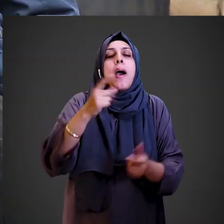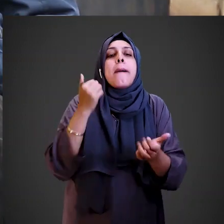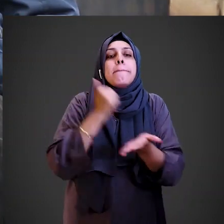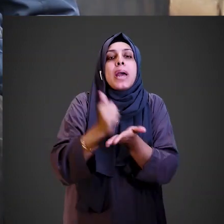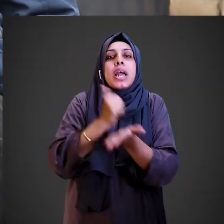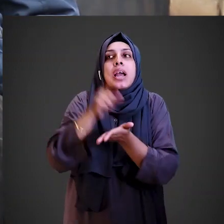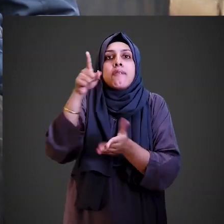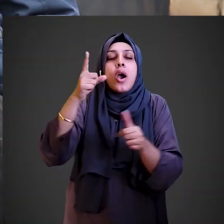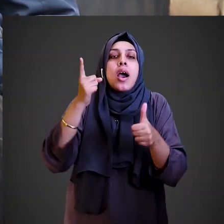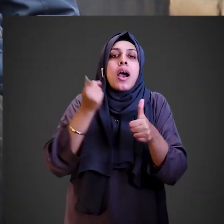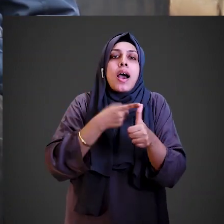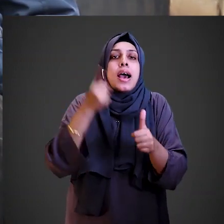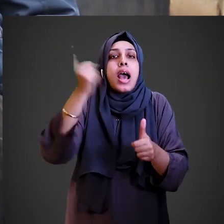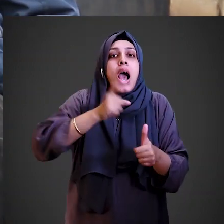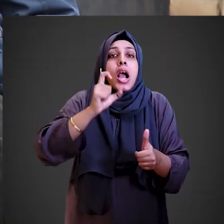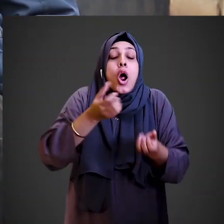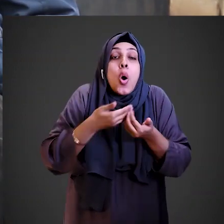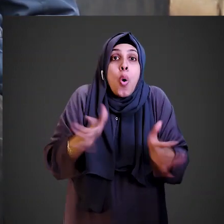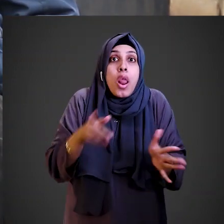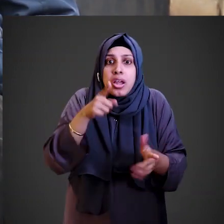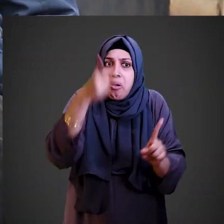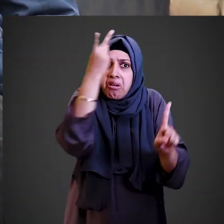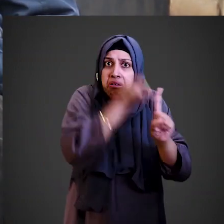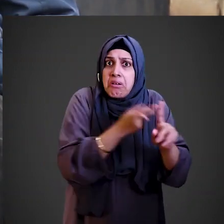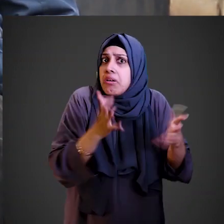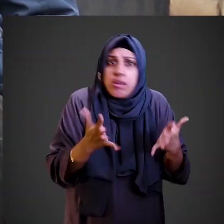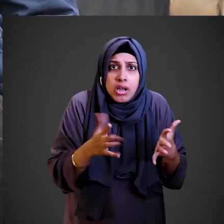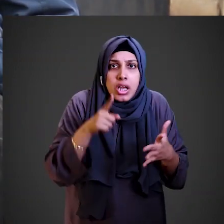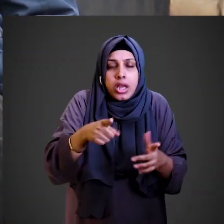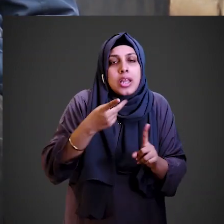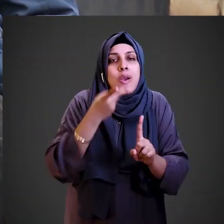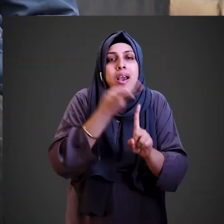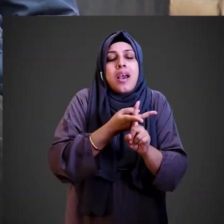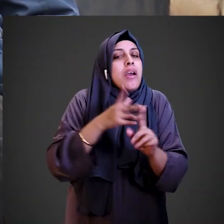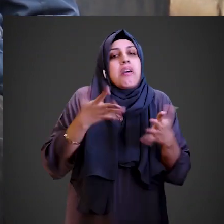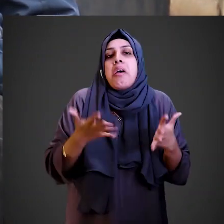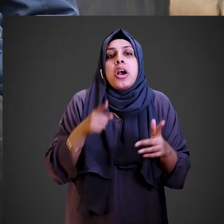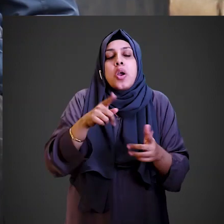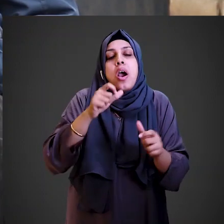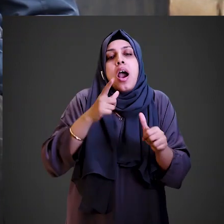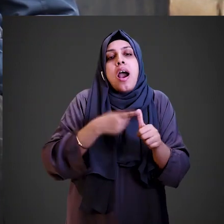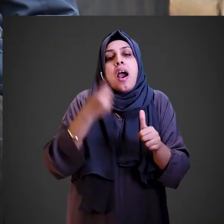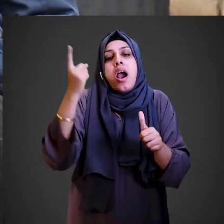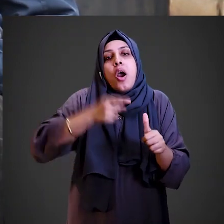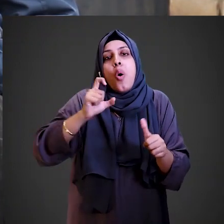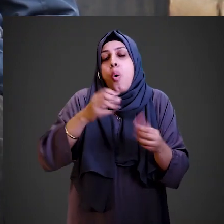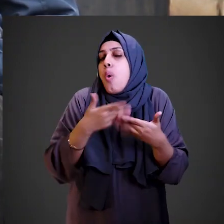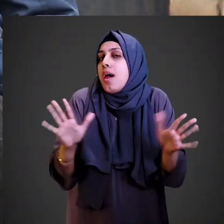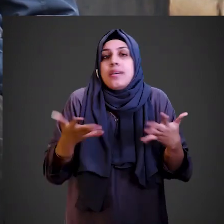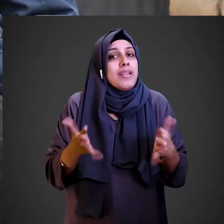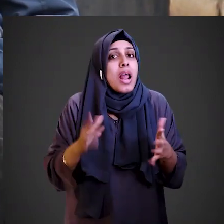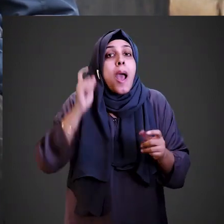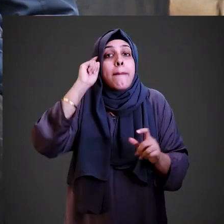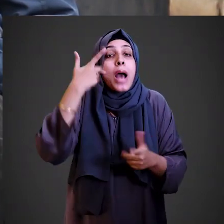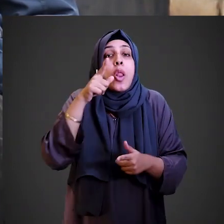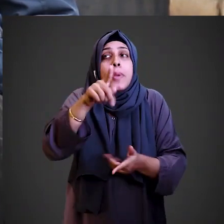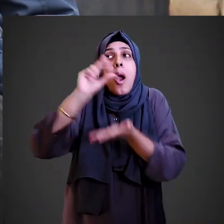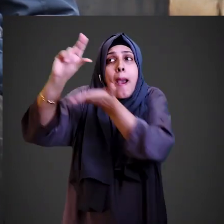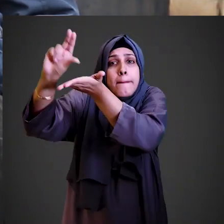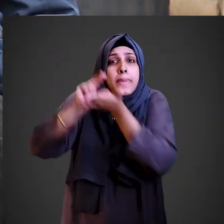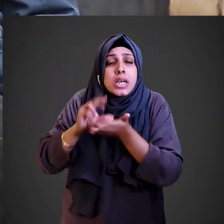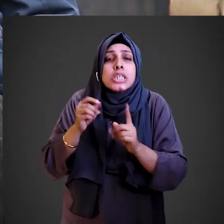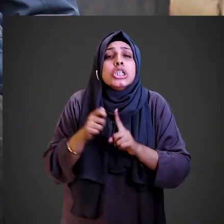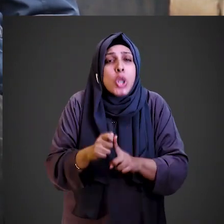کھولنا ہے تو اگر یہ ان میں سے ایک رجسٹریشن نہیں ہوئی ہوگی، آپ بینک اکاؤنٹ جا کے نہیں کھول سکتے، یا اگر آپ نے لون لینا آپ کو نہیں ملے گا